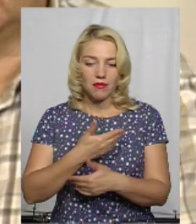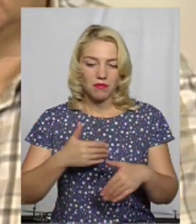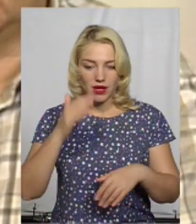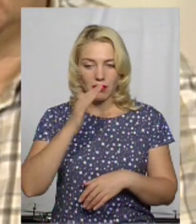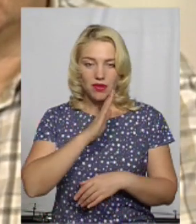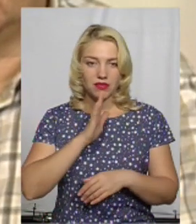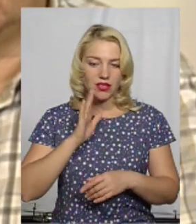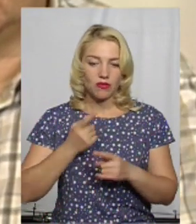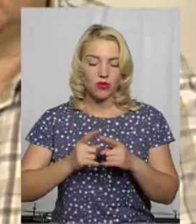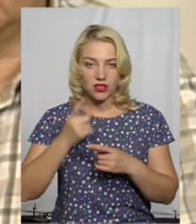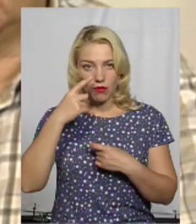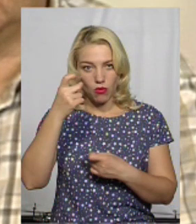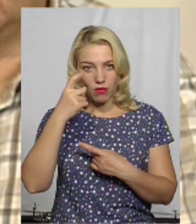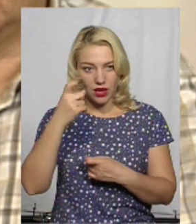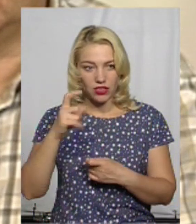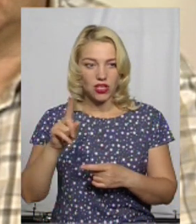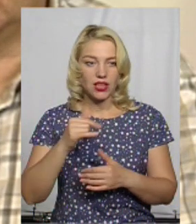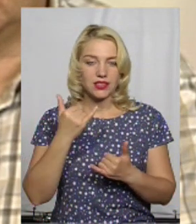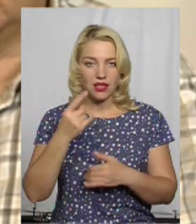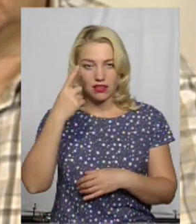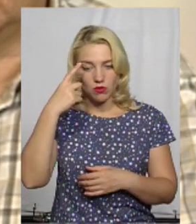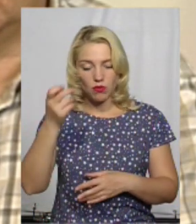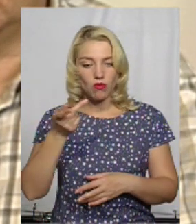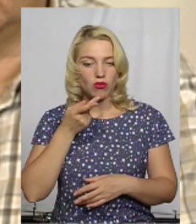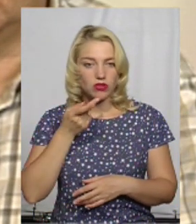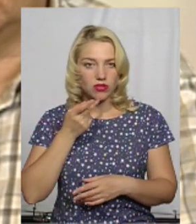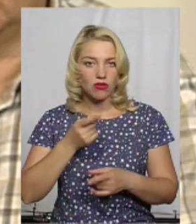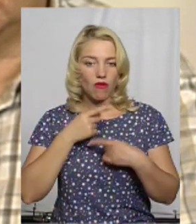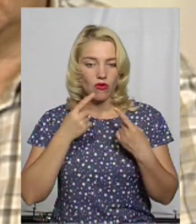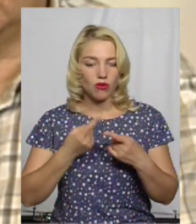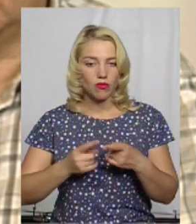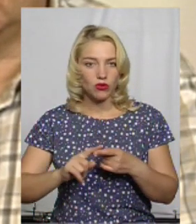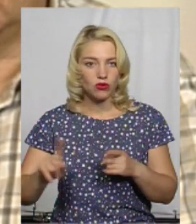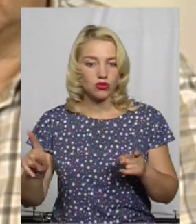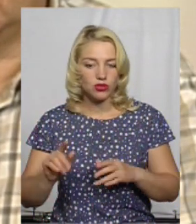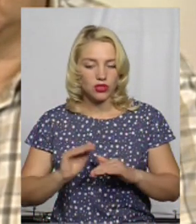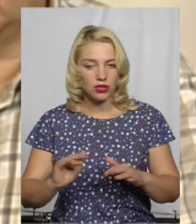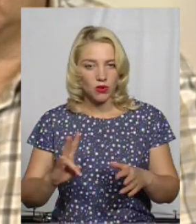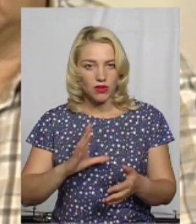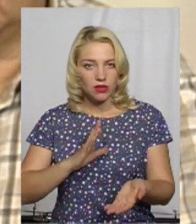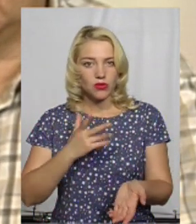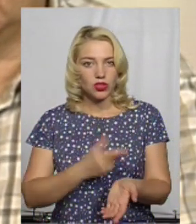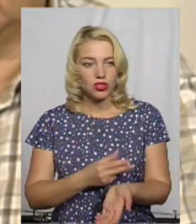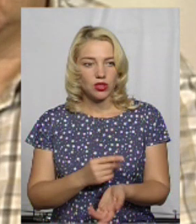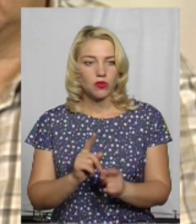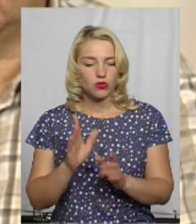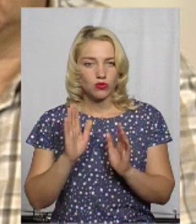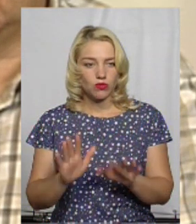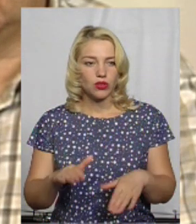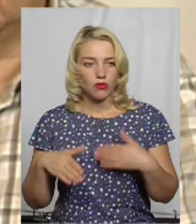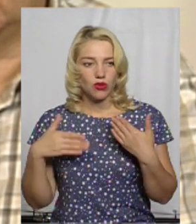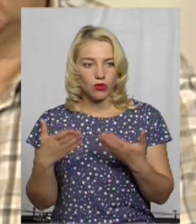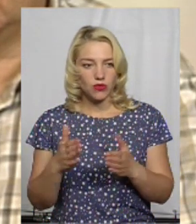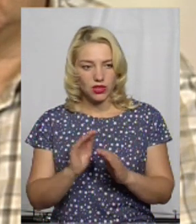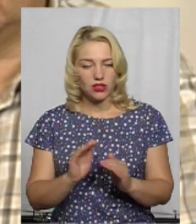це попереджали, і зараз попереджаємо, постійно говоримо про те, що вони мають бути щеплені, тому ми будемо рекомендувати